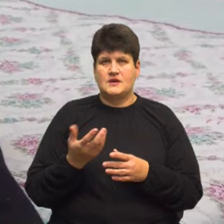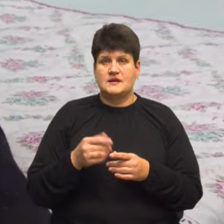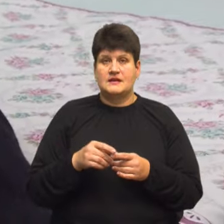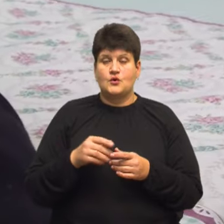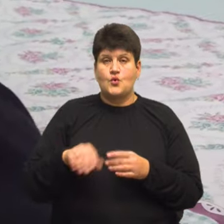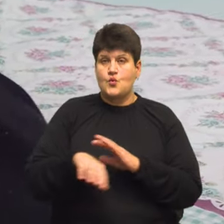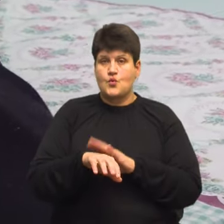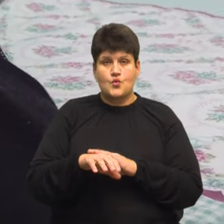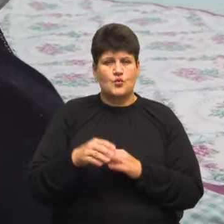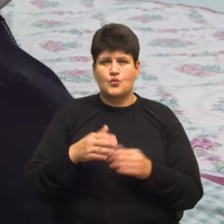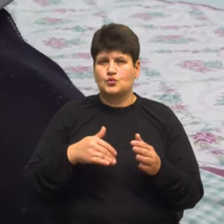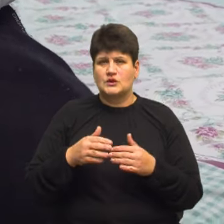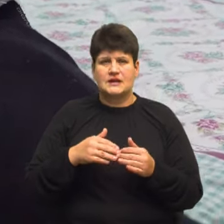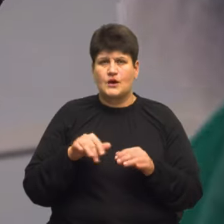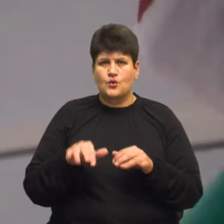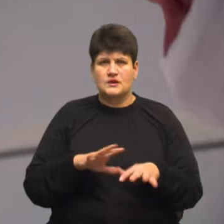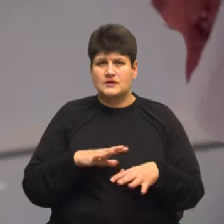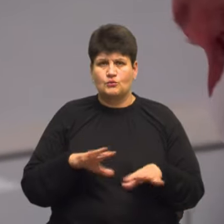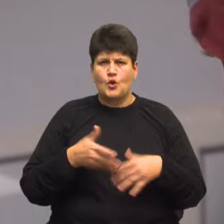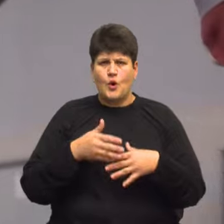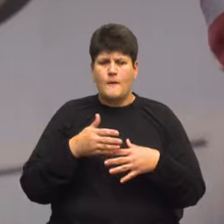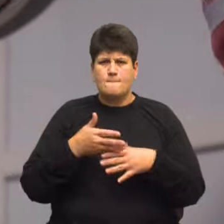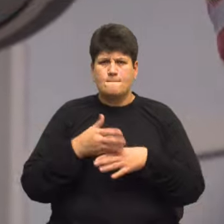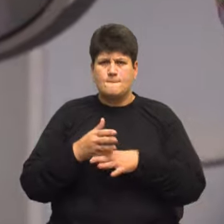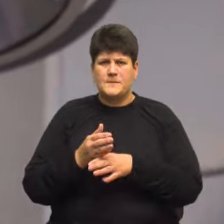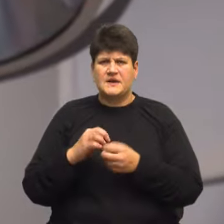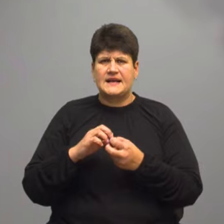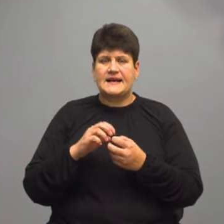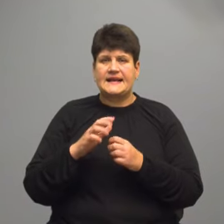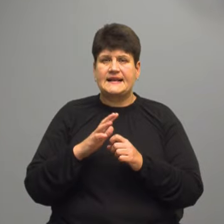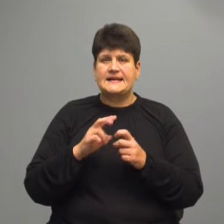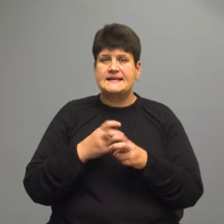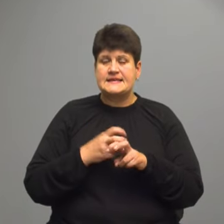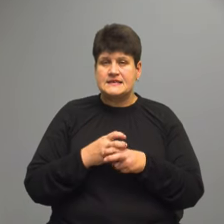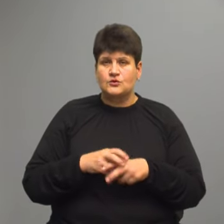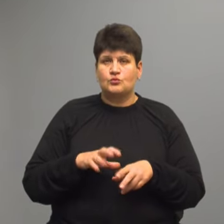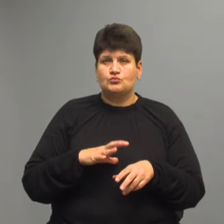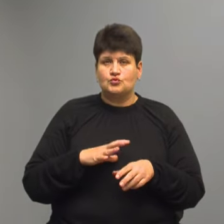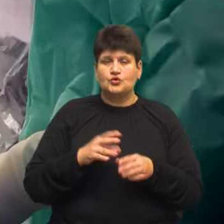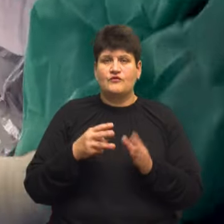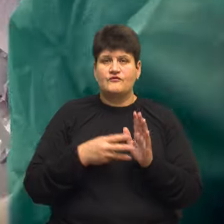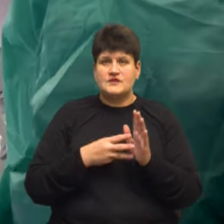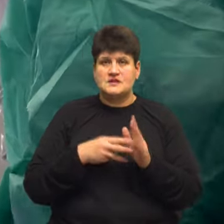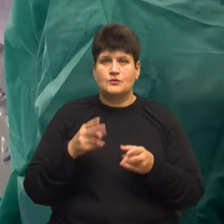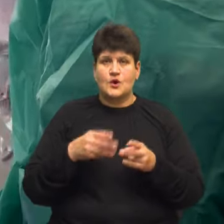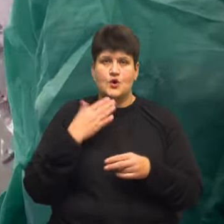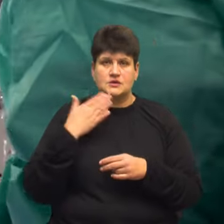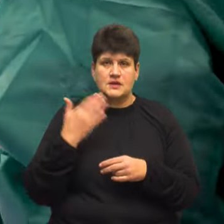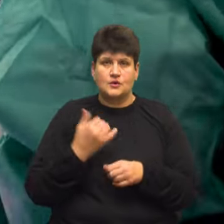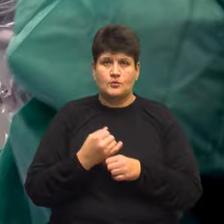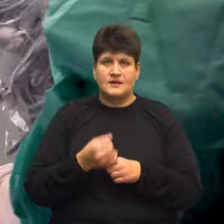відкритий перелом, подробило кістку. Після поранення Юрій переніс 8 операцій. Останню зробили в Тернополі, каже